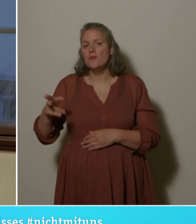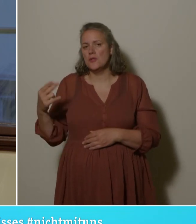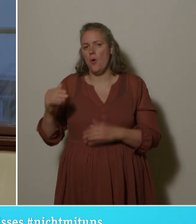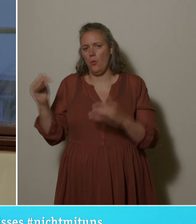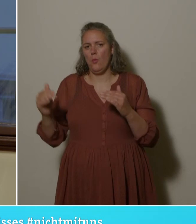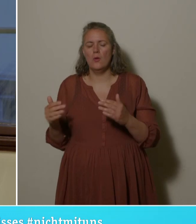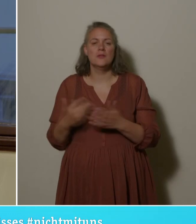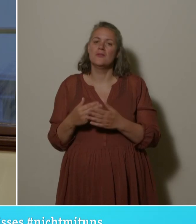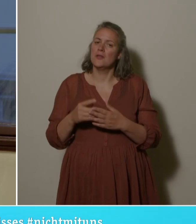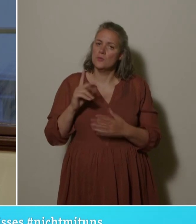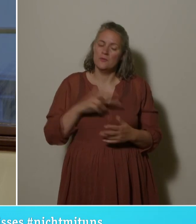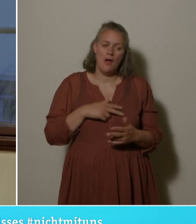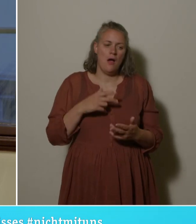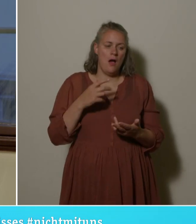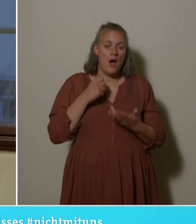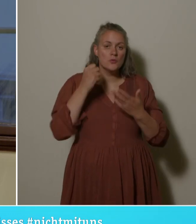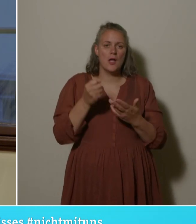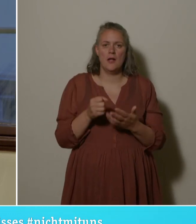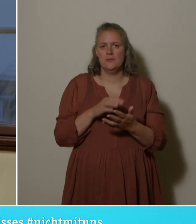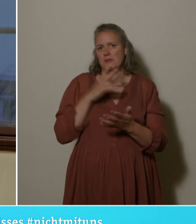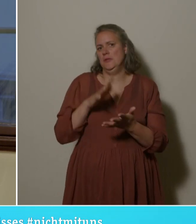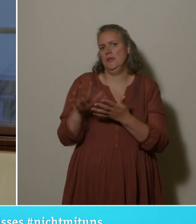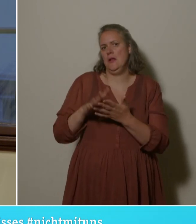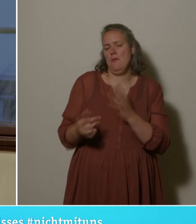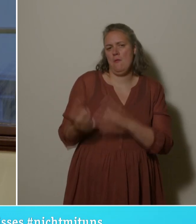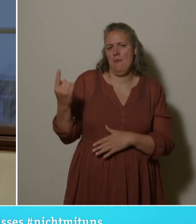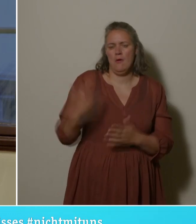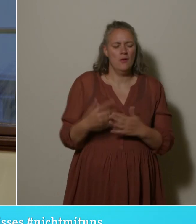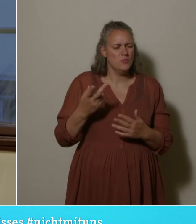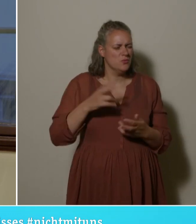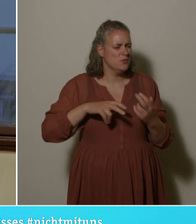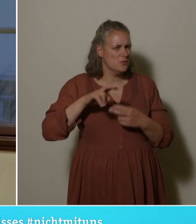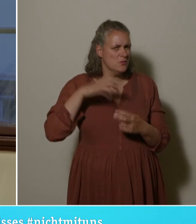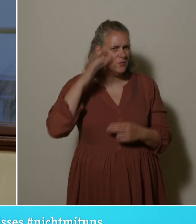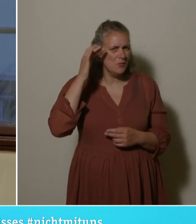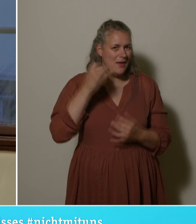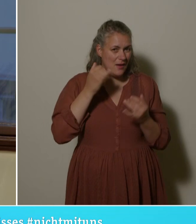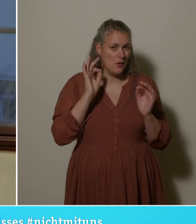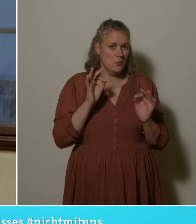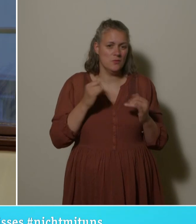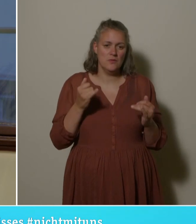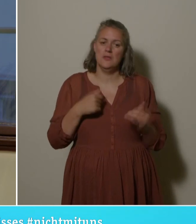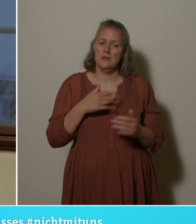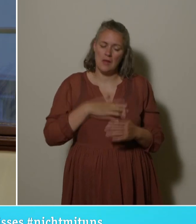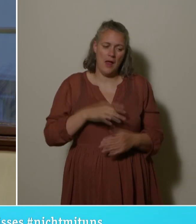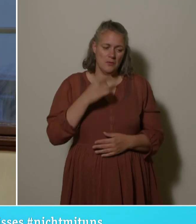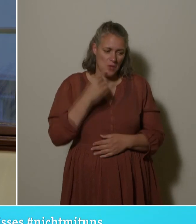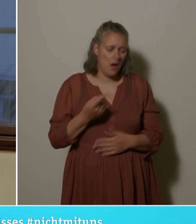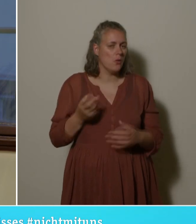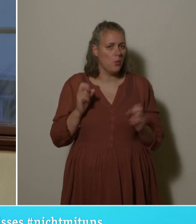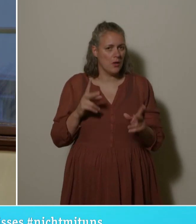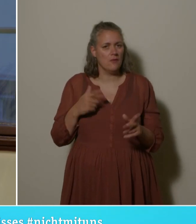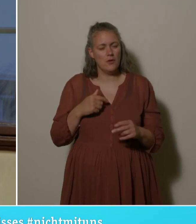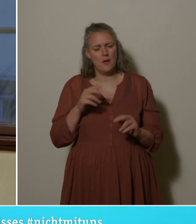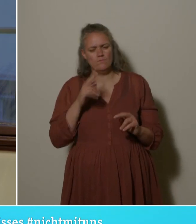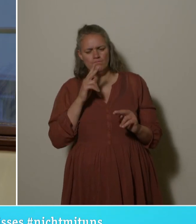Haushaltsbelastung sein und deswegen muss man sich überlegen, wie man damit umgeht. Ich sage Ihnen das an dieser Stelle gerne zu, dass wir das im Blick